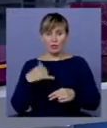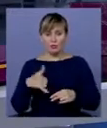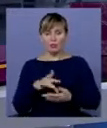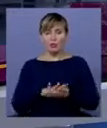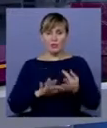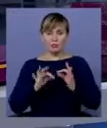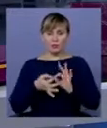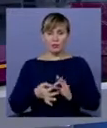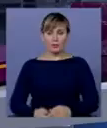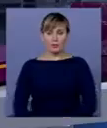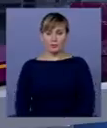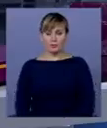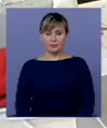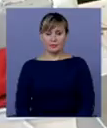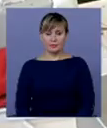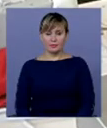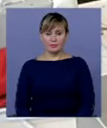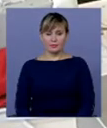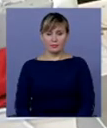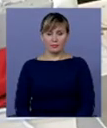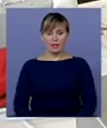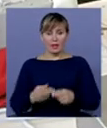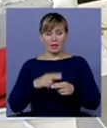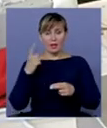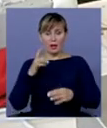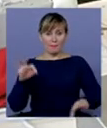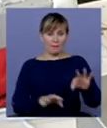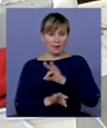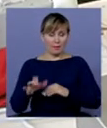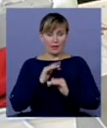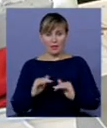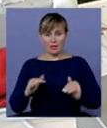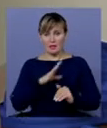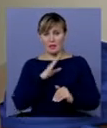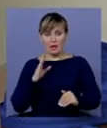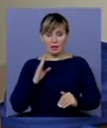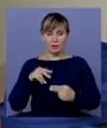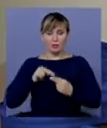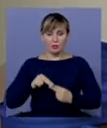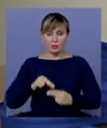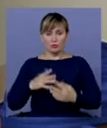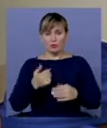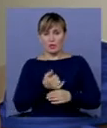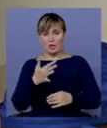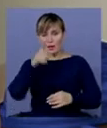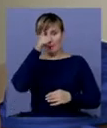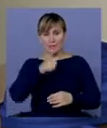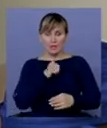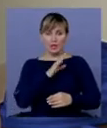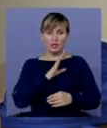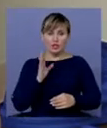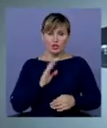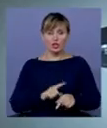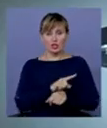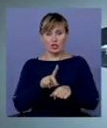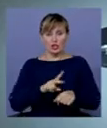выясняла Анастасия Яцун. Над экологическим проектом многодетные мамы скрупулезно трудятся вот уже несколько месяцев. Женщины